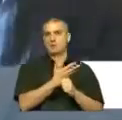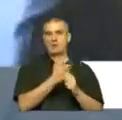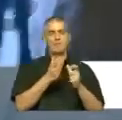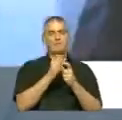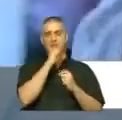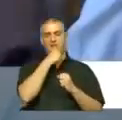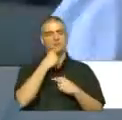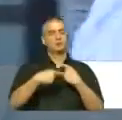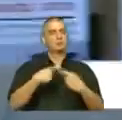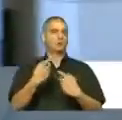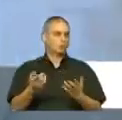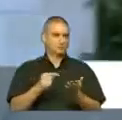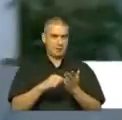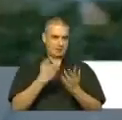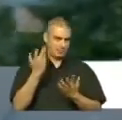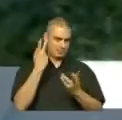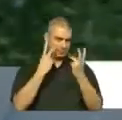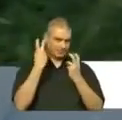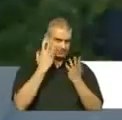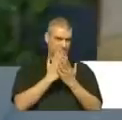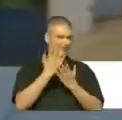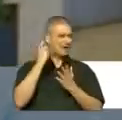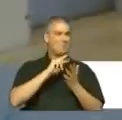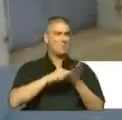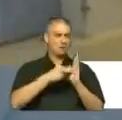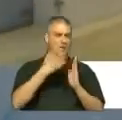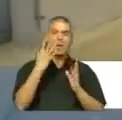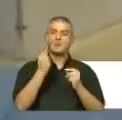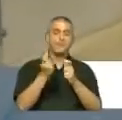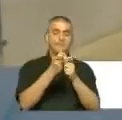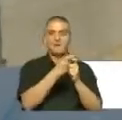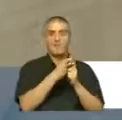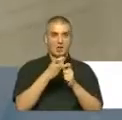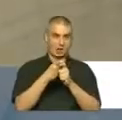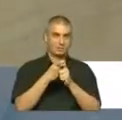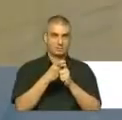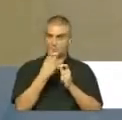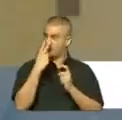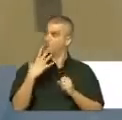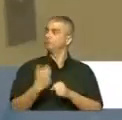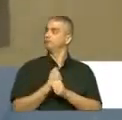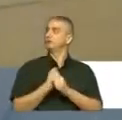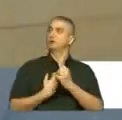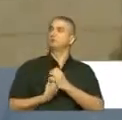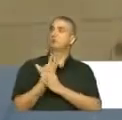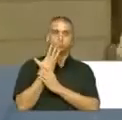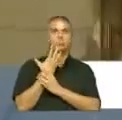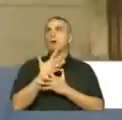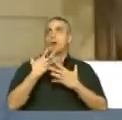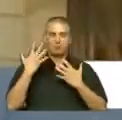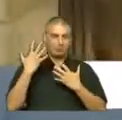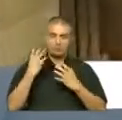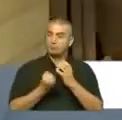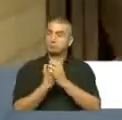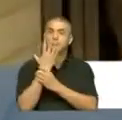הוותיקות והמסורתיות, כי הניסיון הפוליטי מלמד שיש הרבה מאוד מפלגות שנראות כמו הצלחה מסחררת וענקית, הן